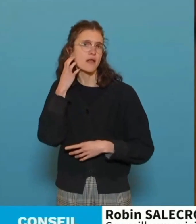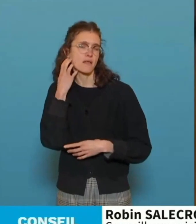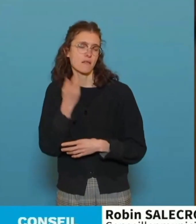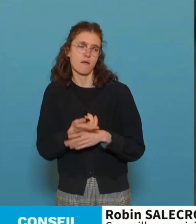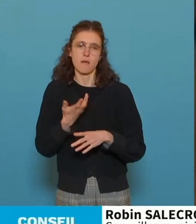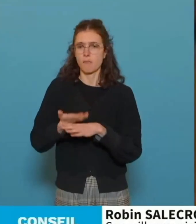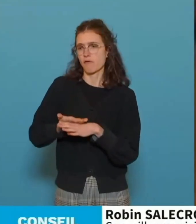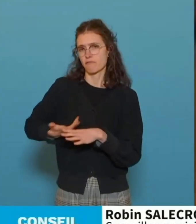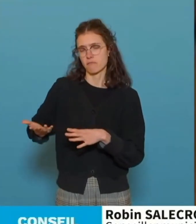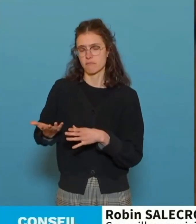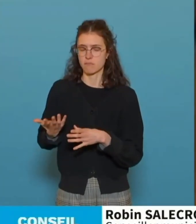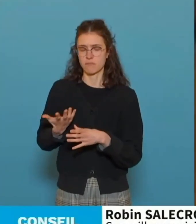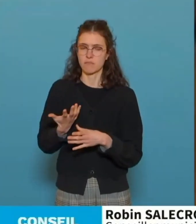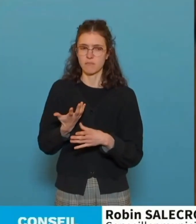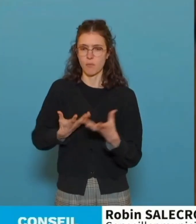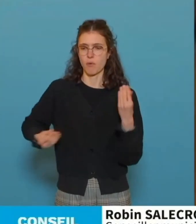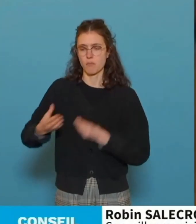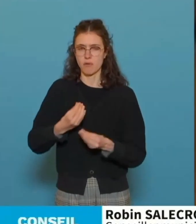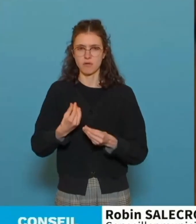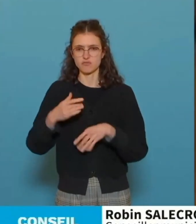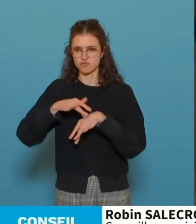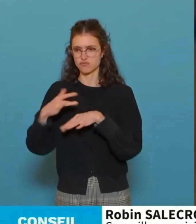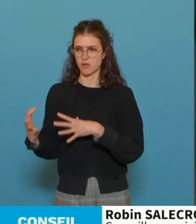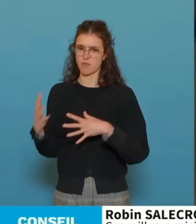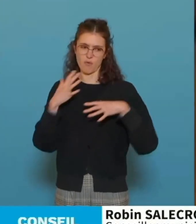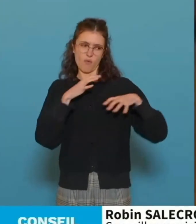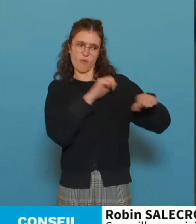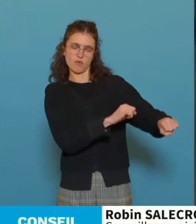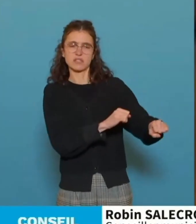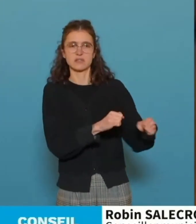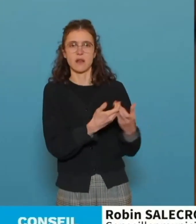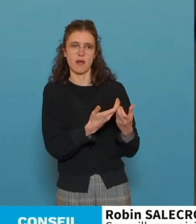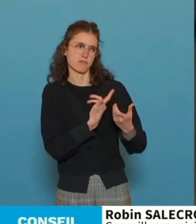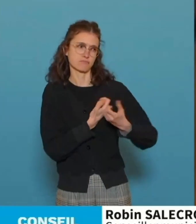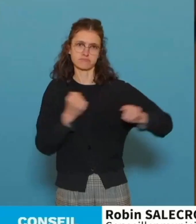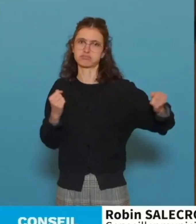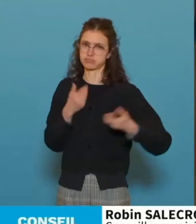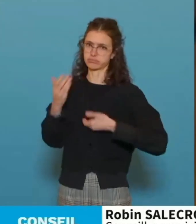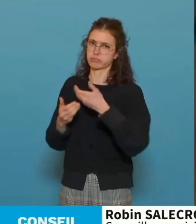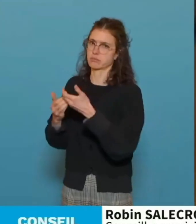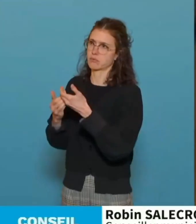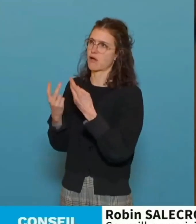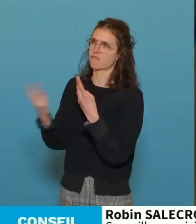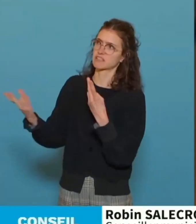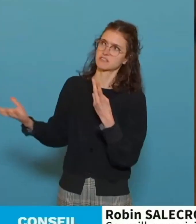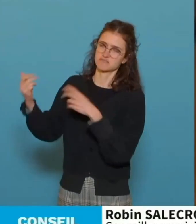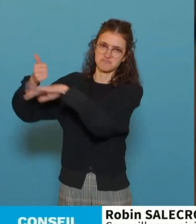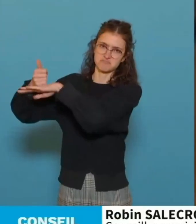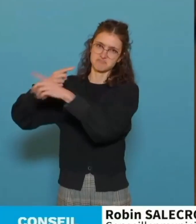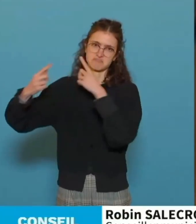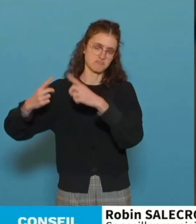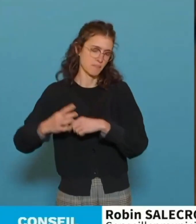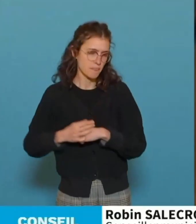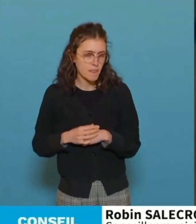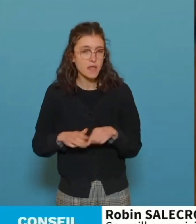l'ordre impérial. Et comment ne pas souligner la force symbolique de la présence de Madeleine Riffaut, résistante